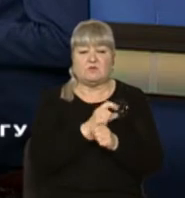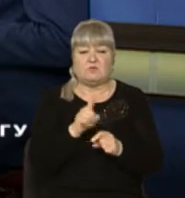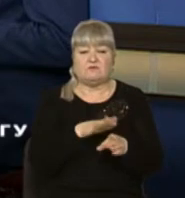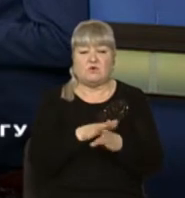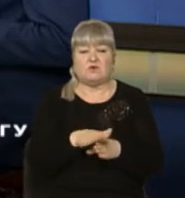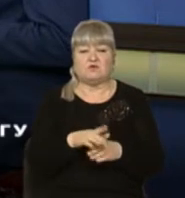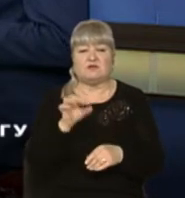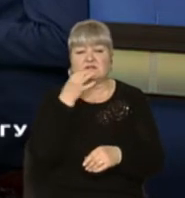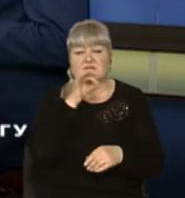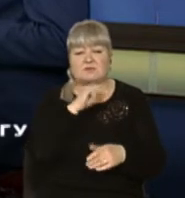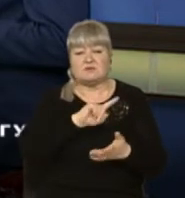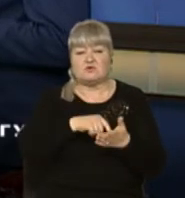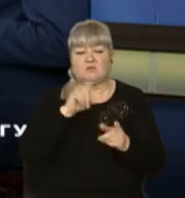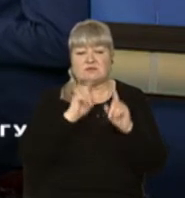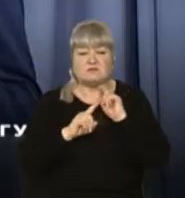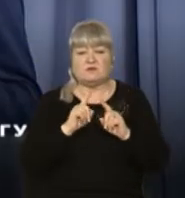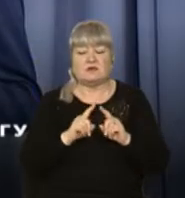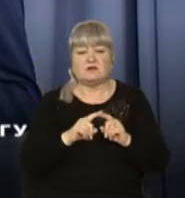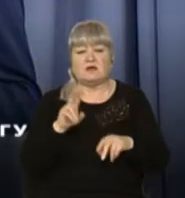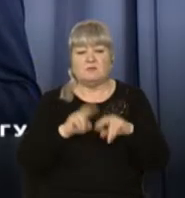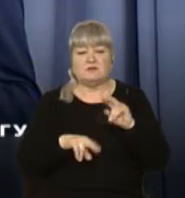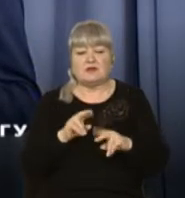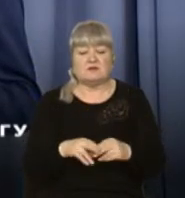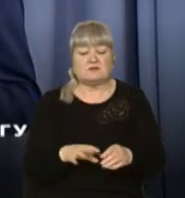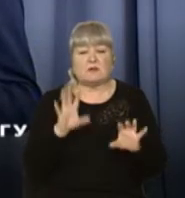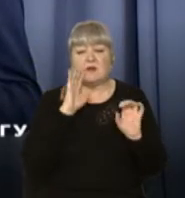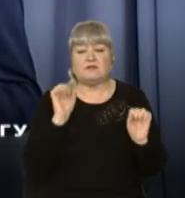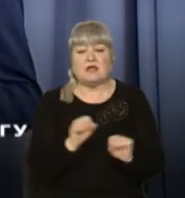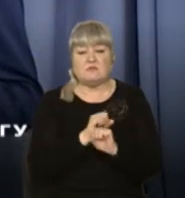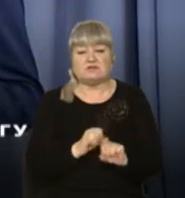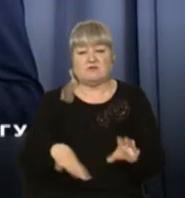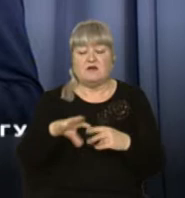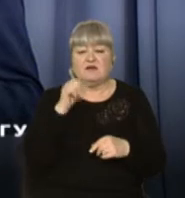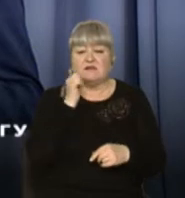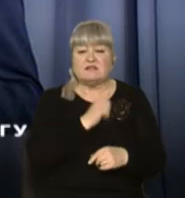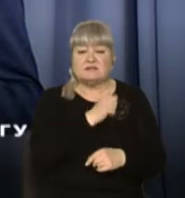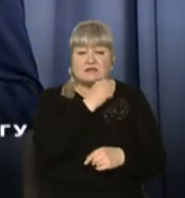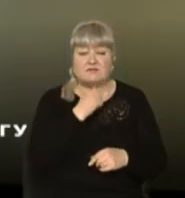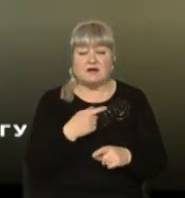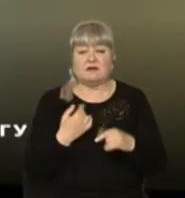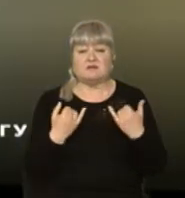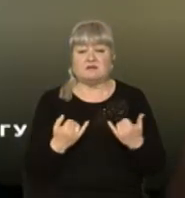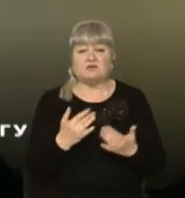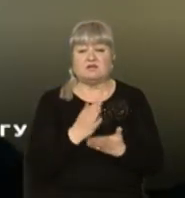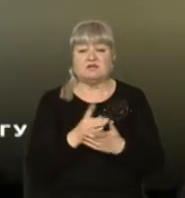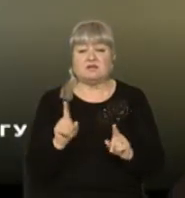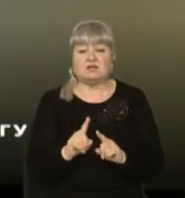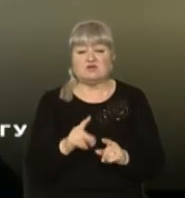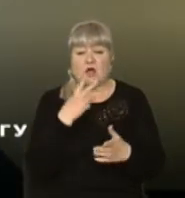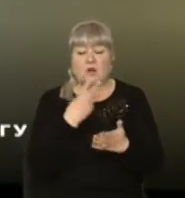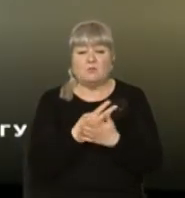радою, підрядниками, через Прозоро неможливо. Все це скривається. І сьогоднішній факт є те, що ПКД